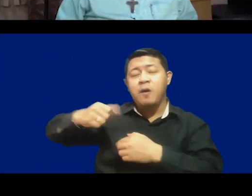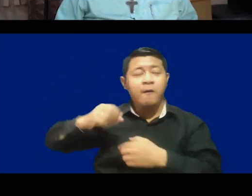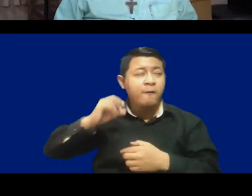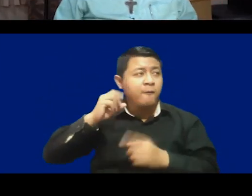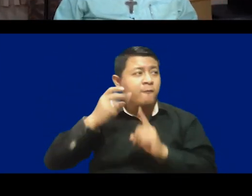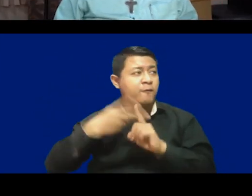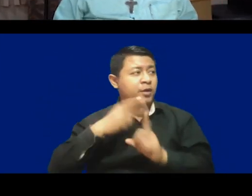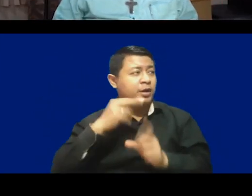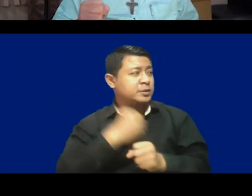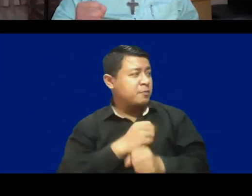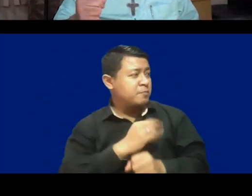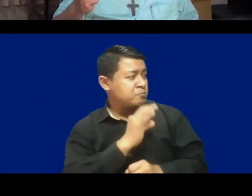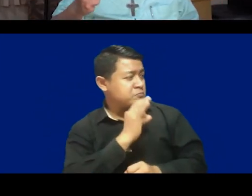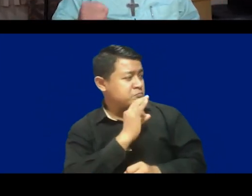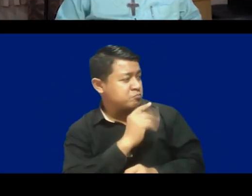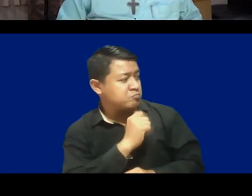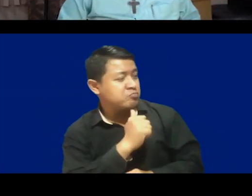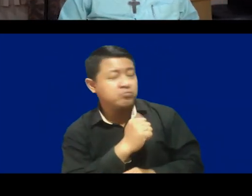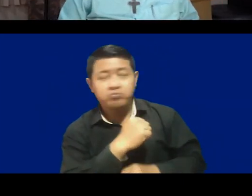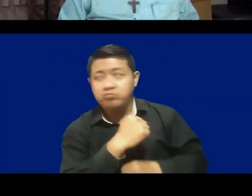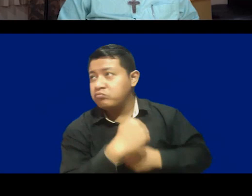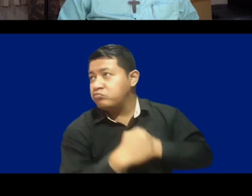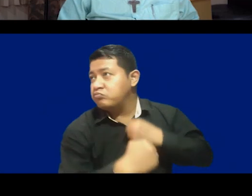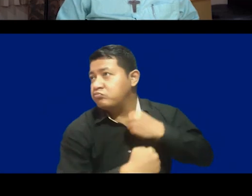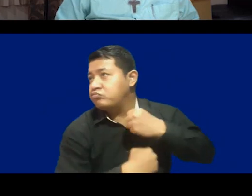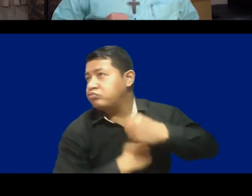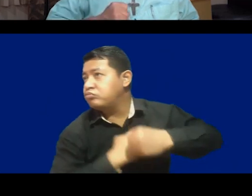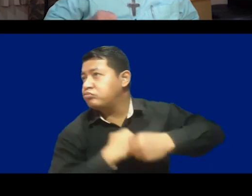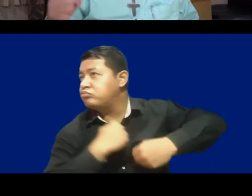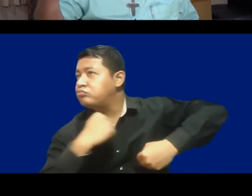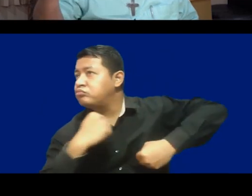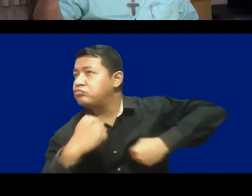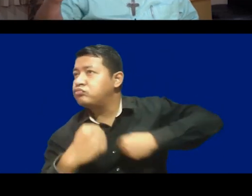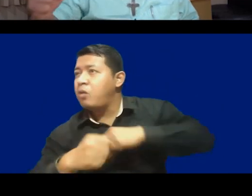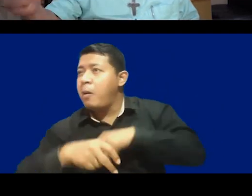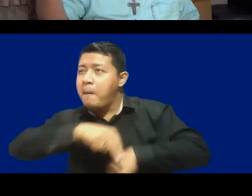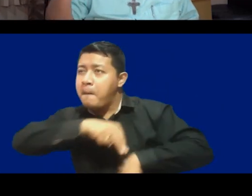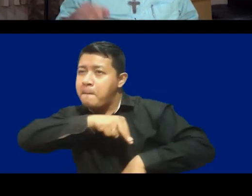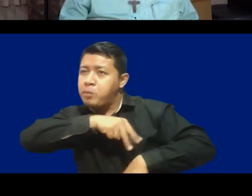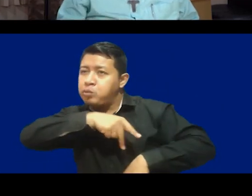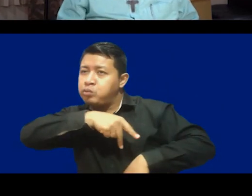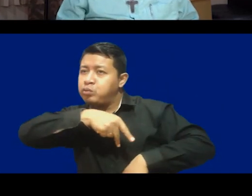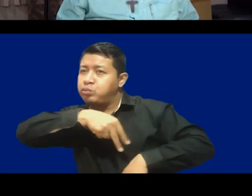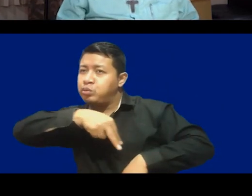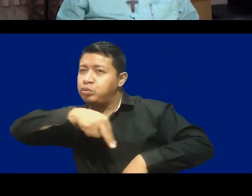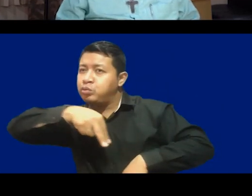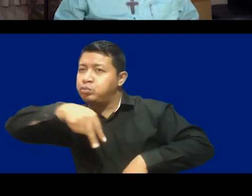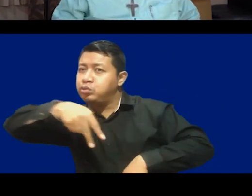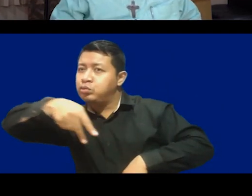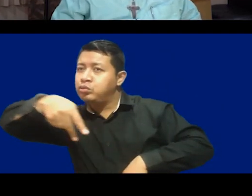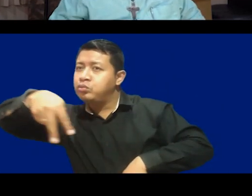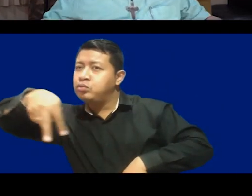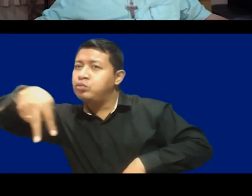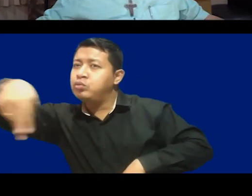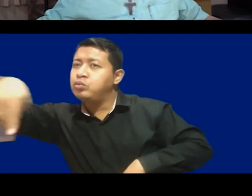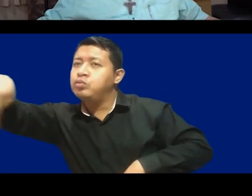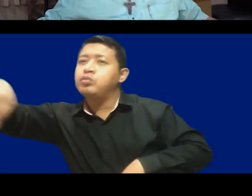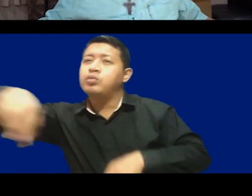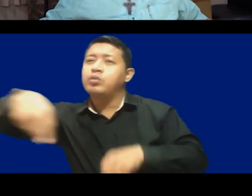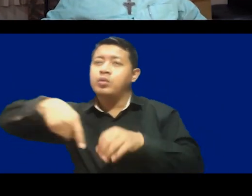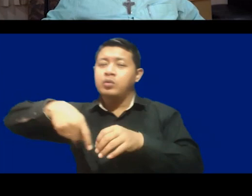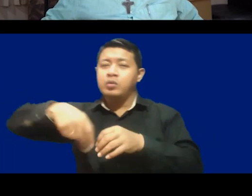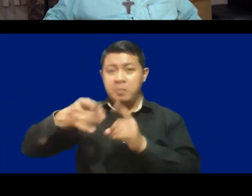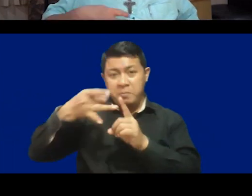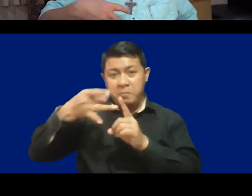bisa. Dan akhirnya dengan semangat itu, dia bisa mengatasi. Dan seluruh besi-besi